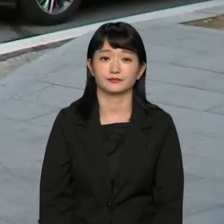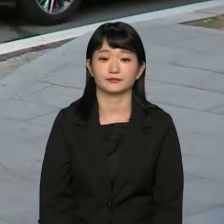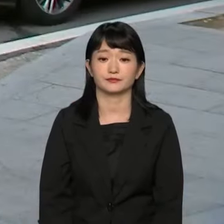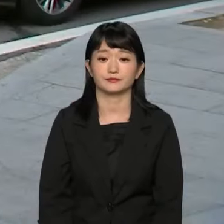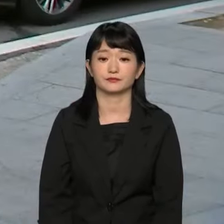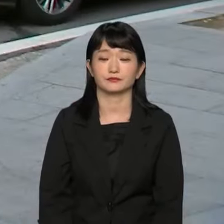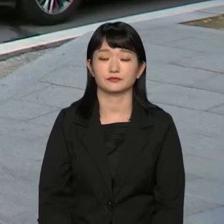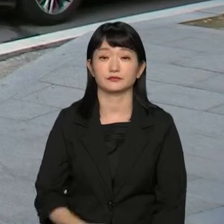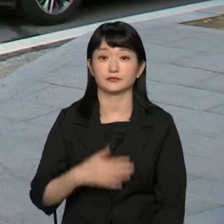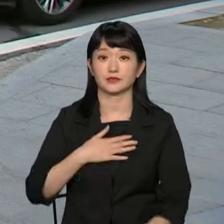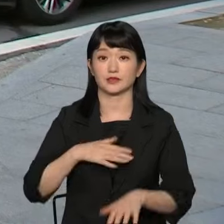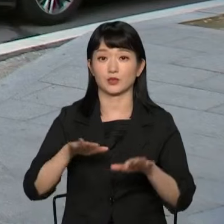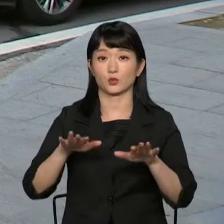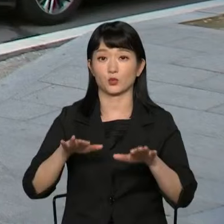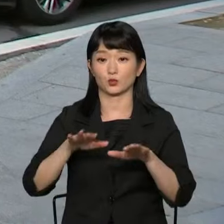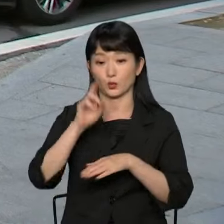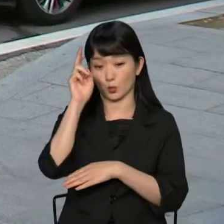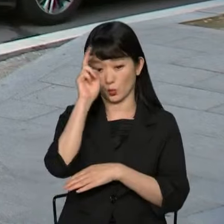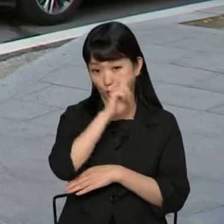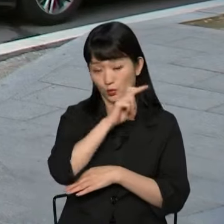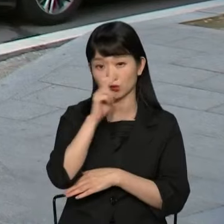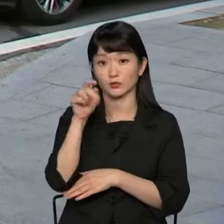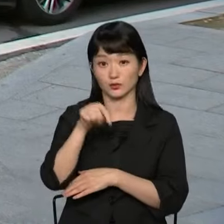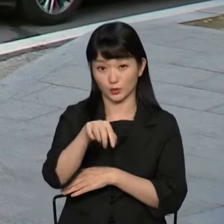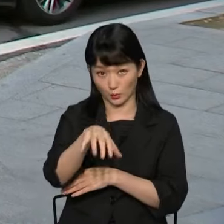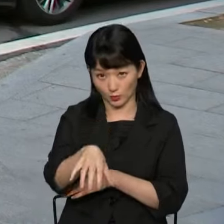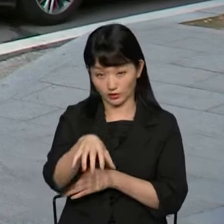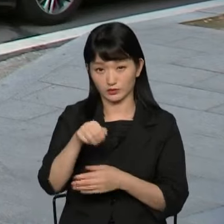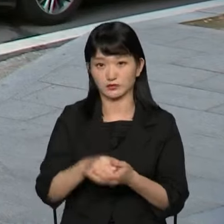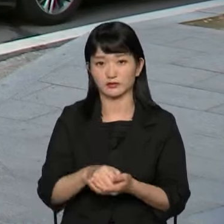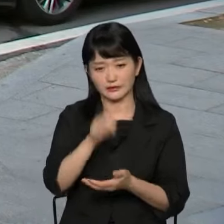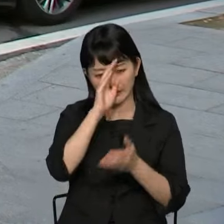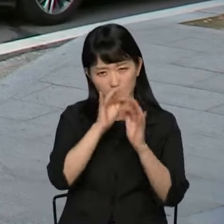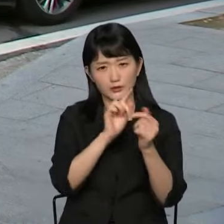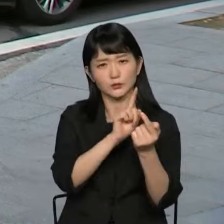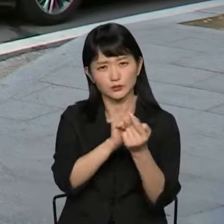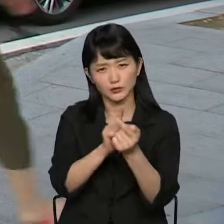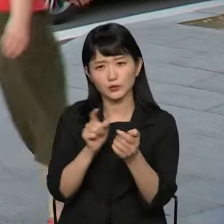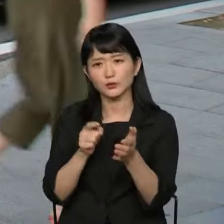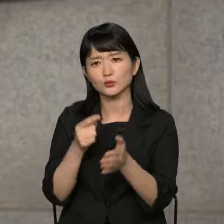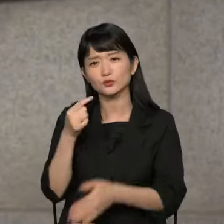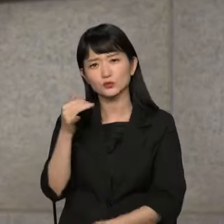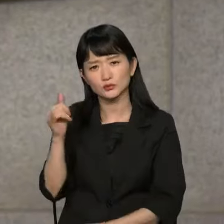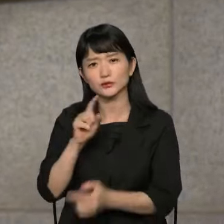네, 제가 오늘 오전부터 이곳에서 여러 환자와 구급대원을 만나봤습니다.